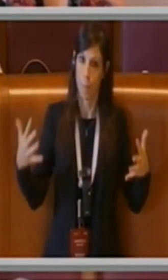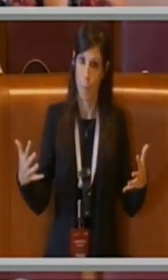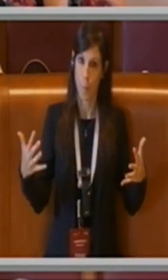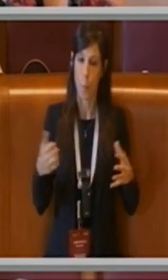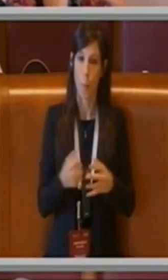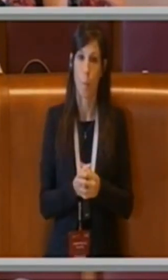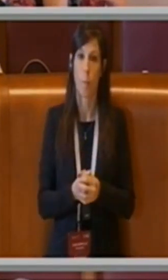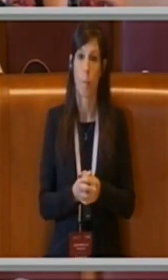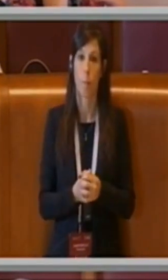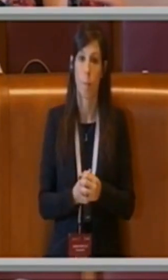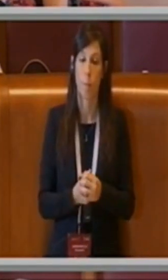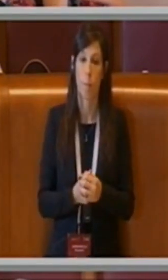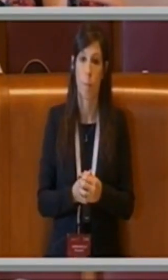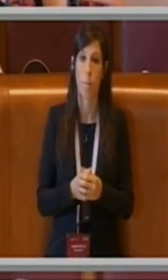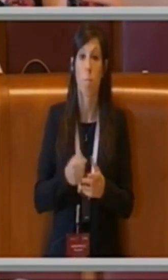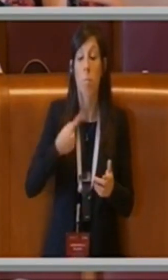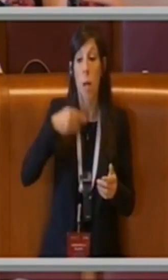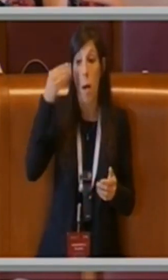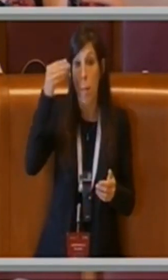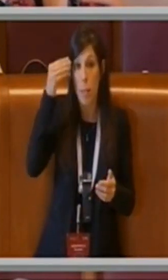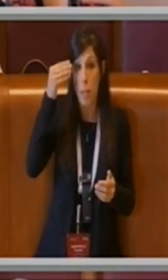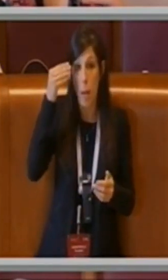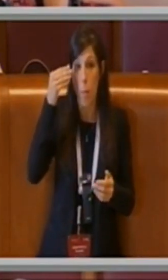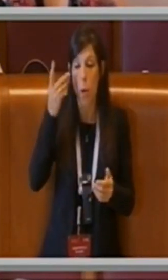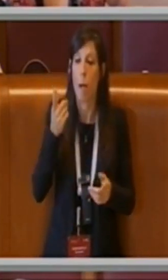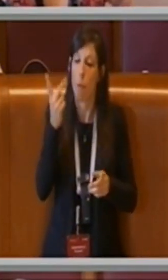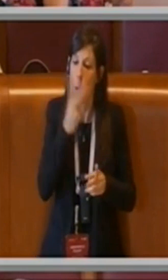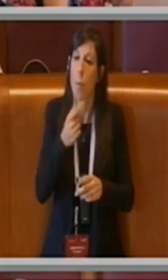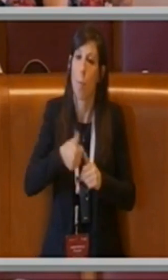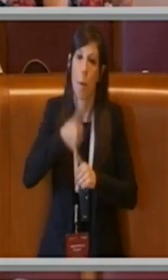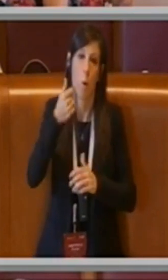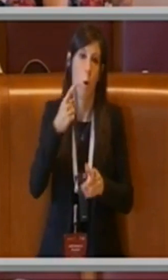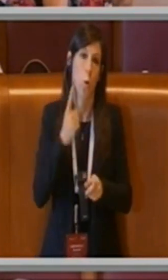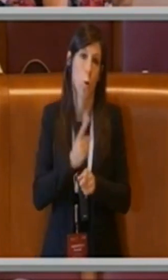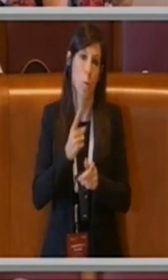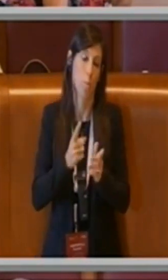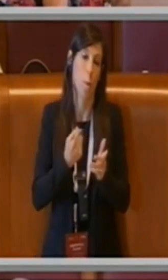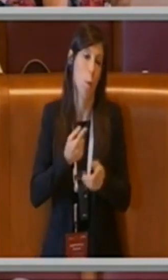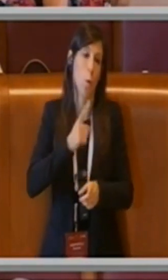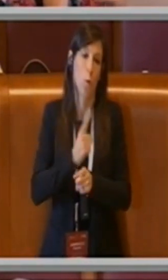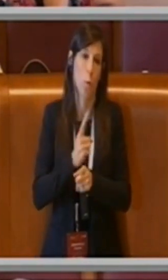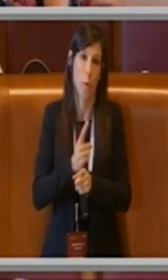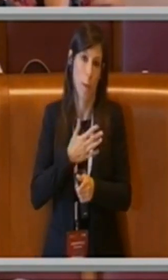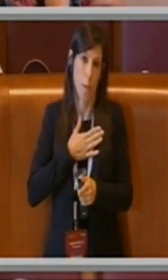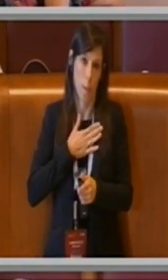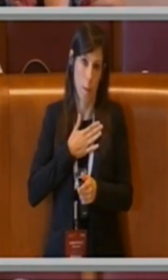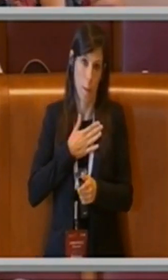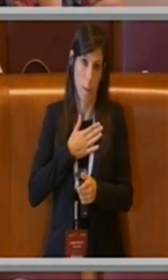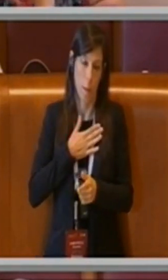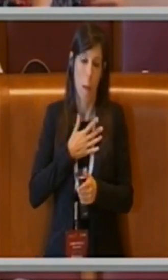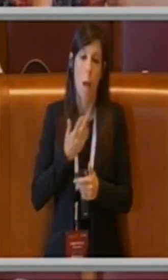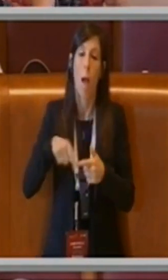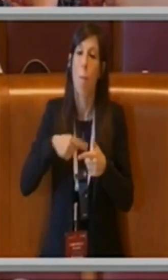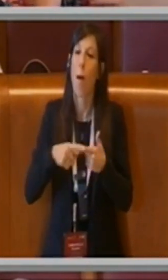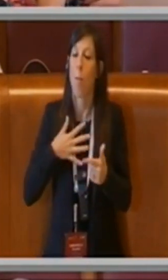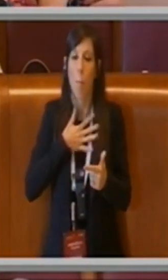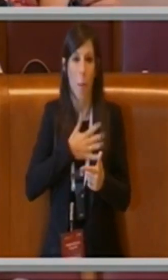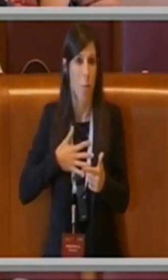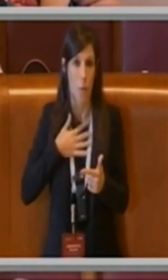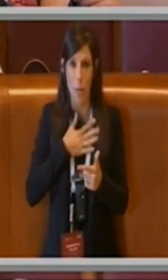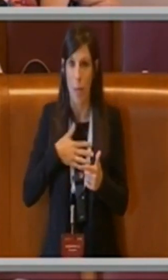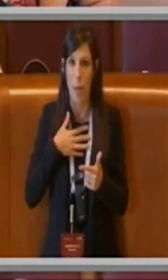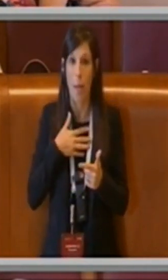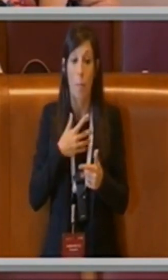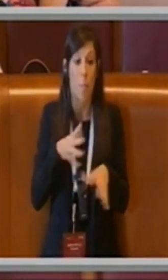Riteniamo veramente, oltre che nostro dovere, un grande piacere portare avanti tutte